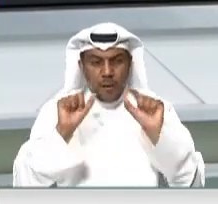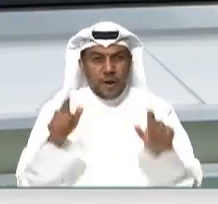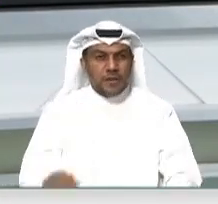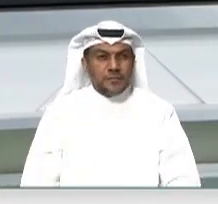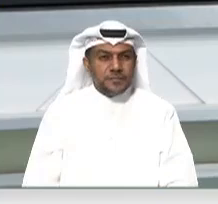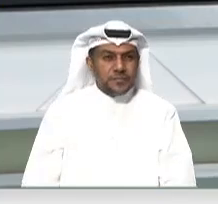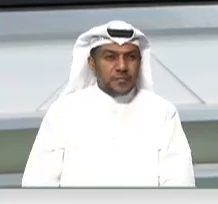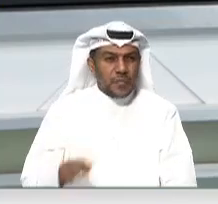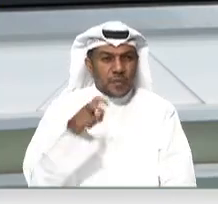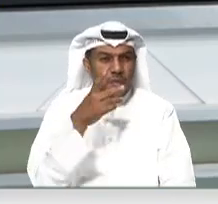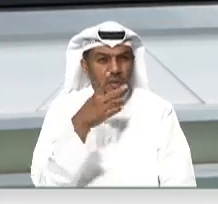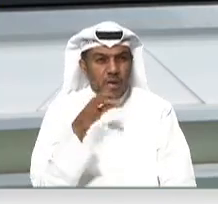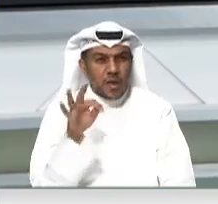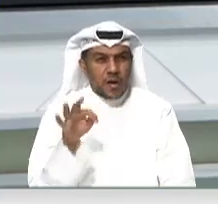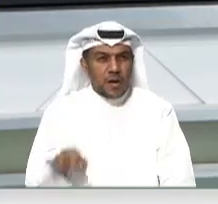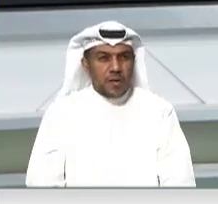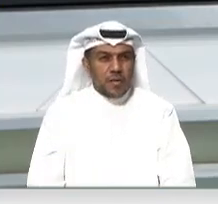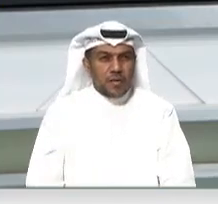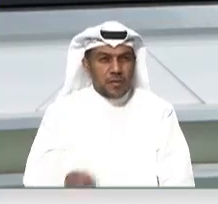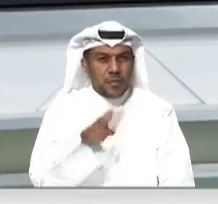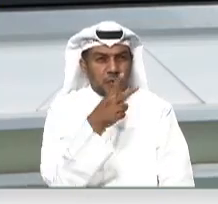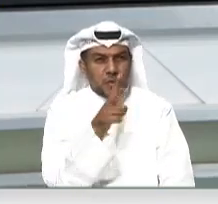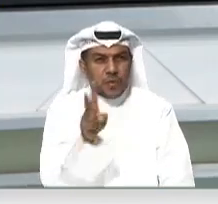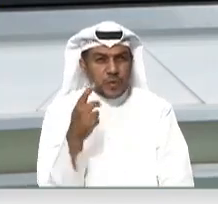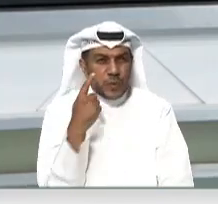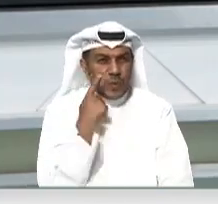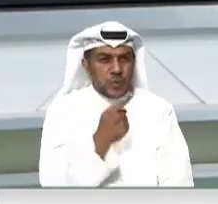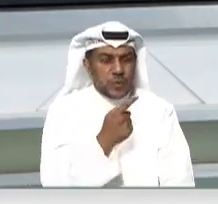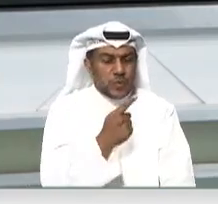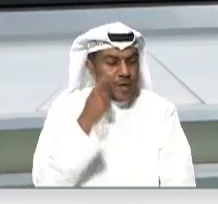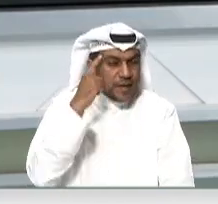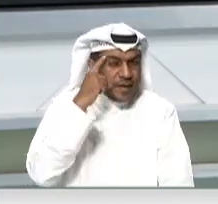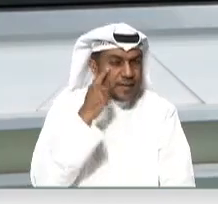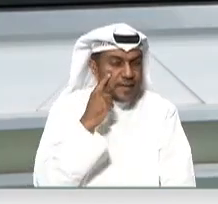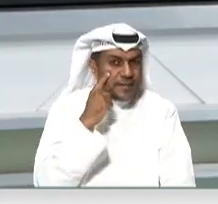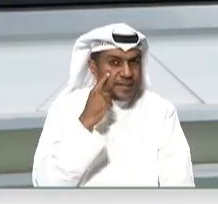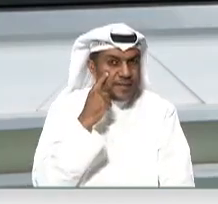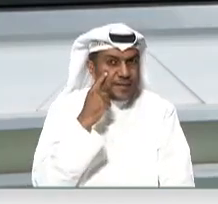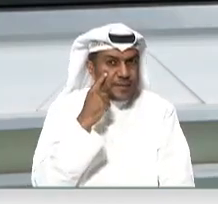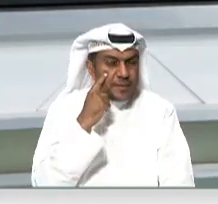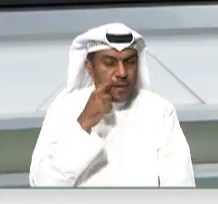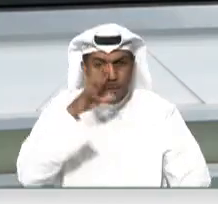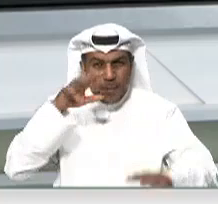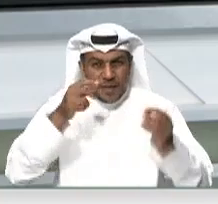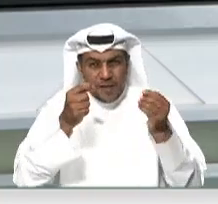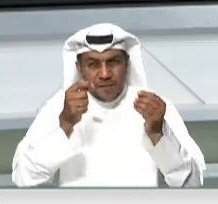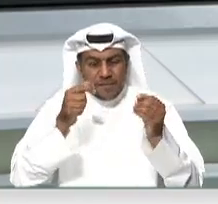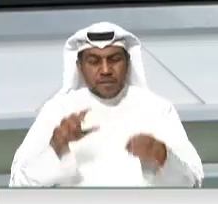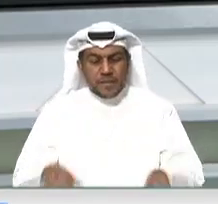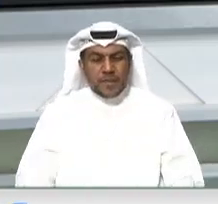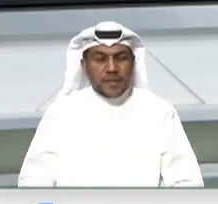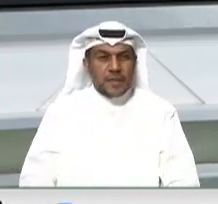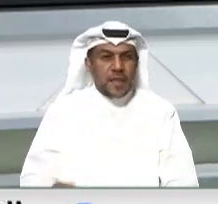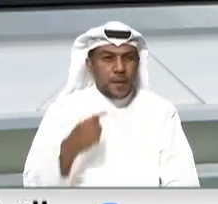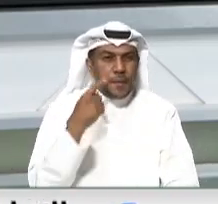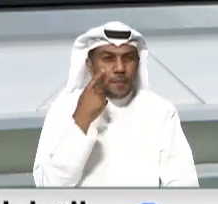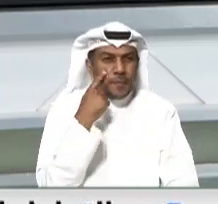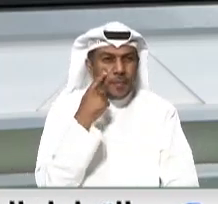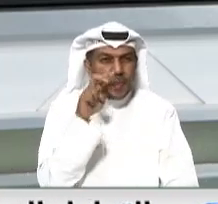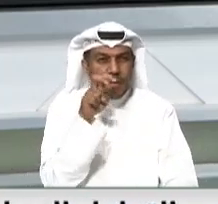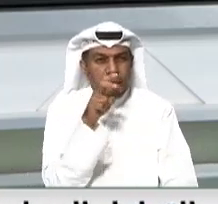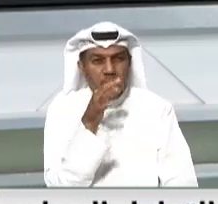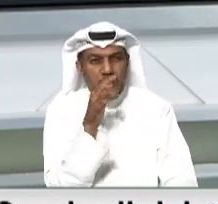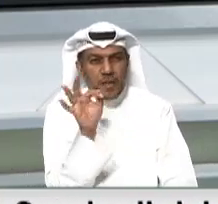العظمى والصغرى 23 هو جنوبي شرقي الى جنوبي في يوم السبت تراجع فرص الامطار لكن السحب تستمر ويانا باذن الله 38